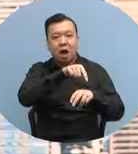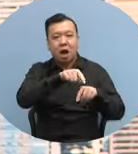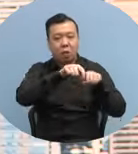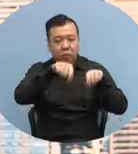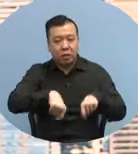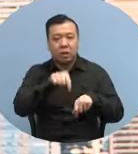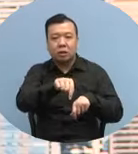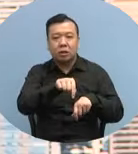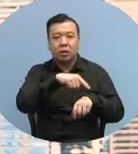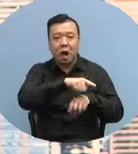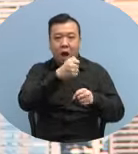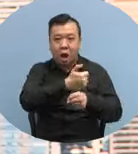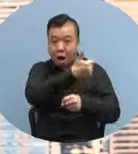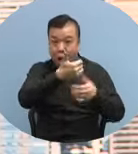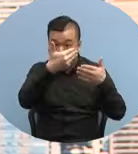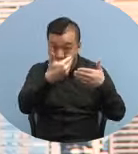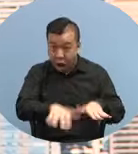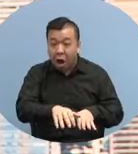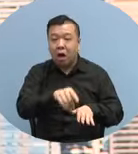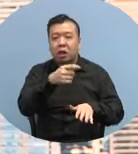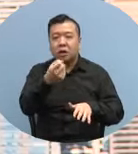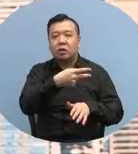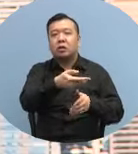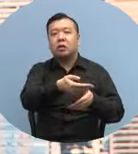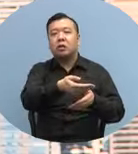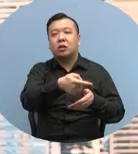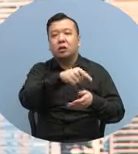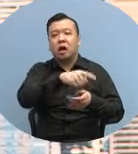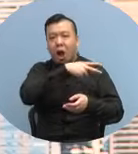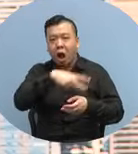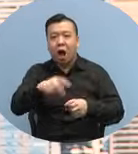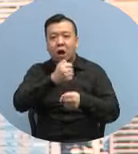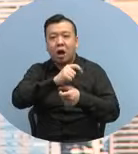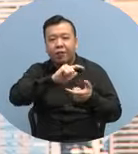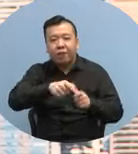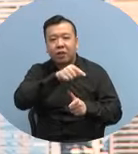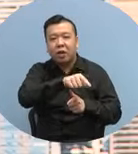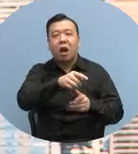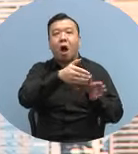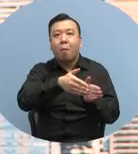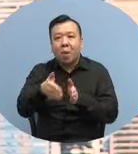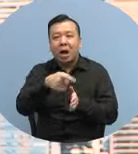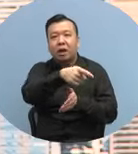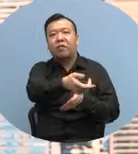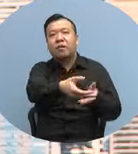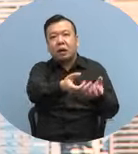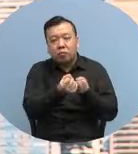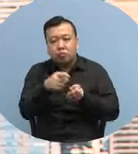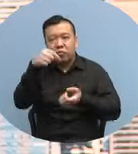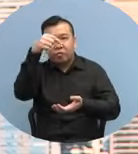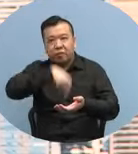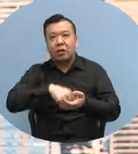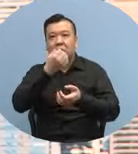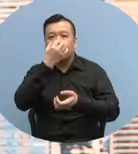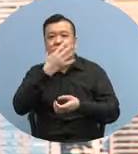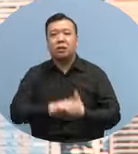他完成了处理呢，当然我们呢就会是用一贯的做法呢，是安排接他们回来